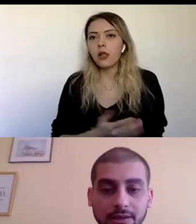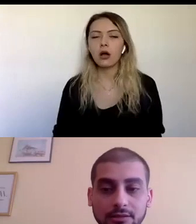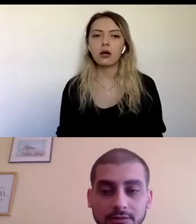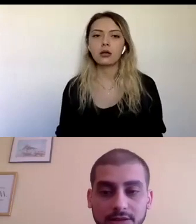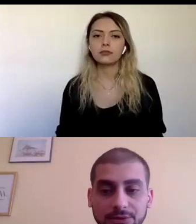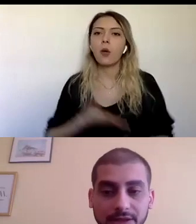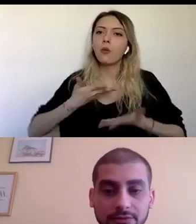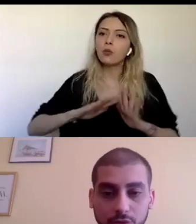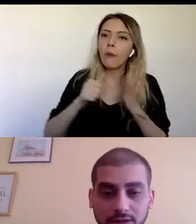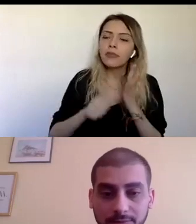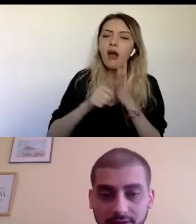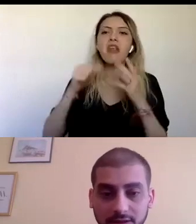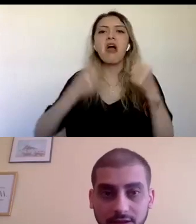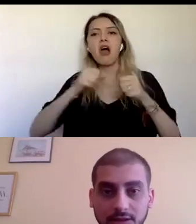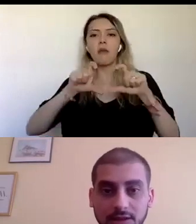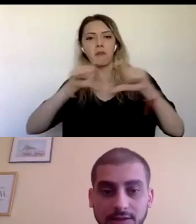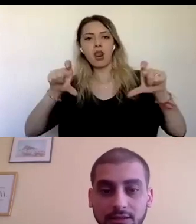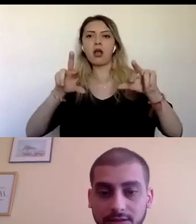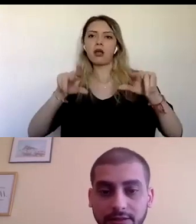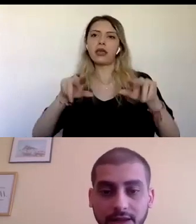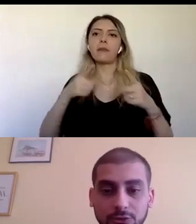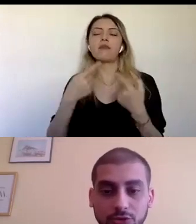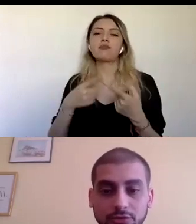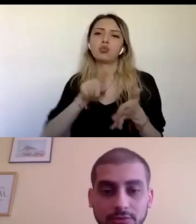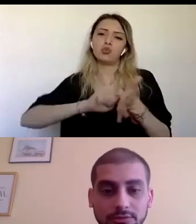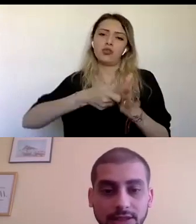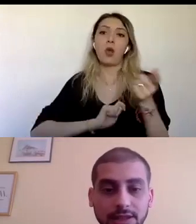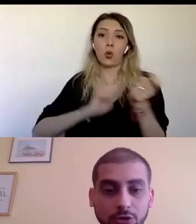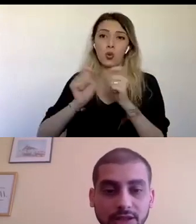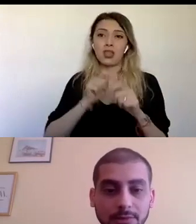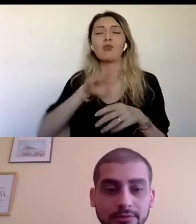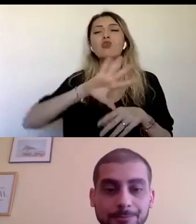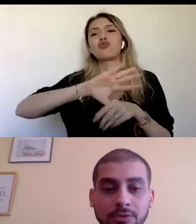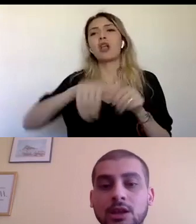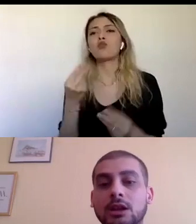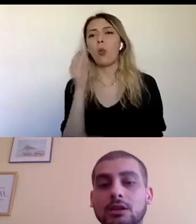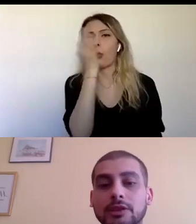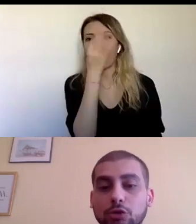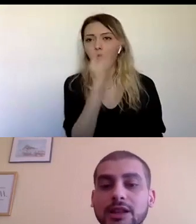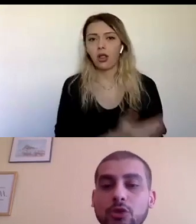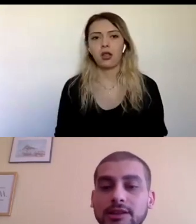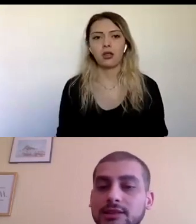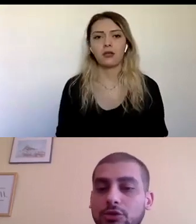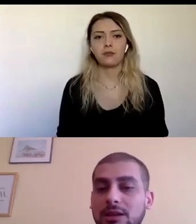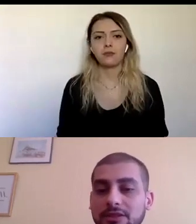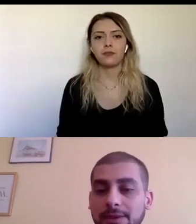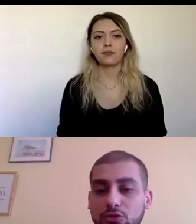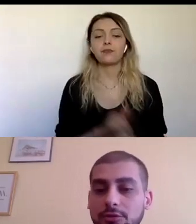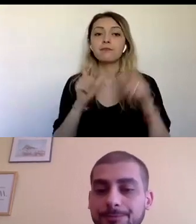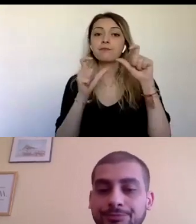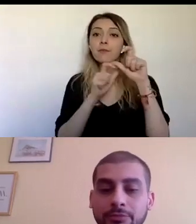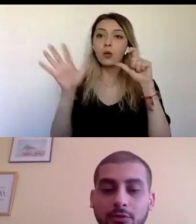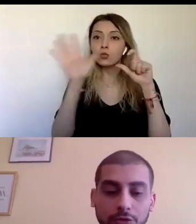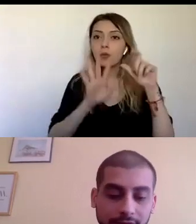gibi şifreler kullanılması saldırılarda en çok denenen yöntemler. Ve sosyal mühendislik yöntemleri